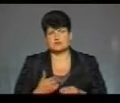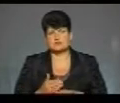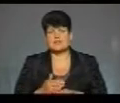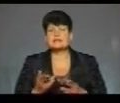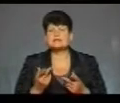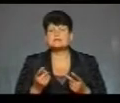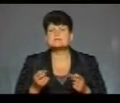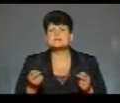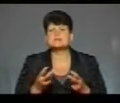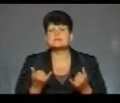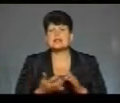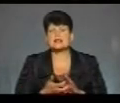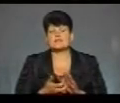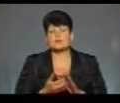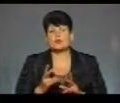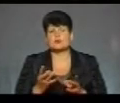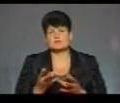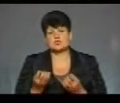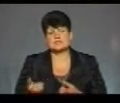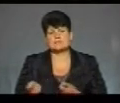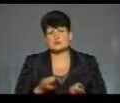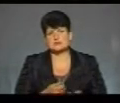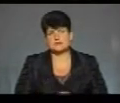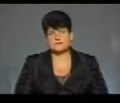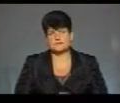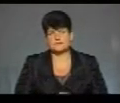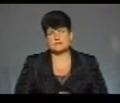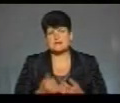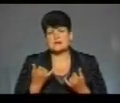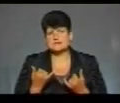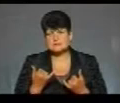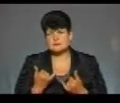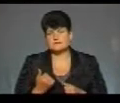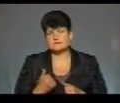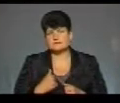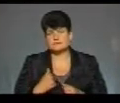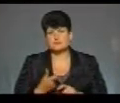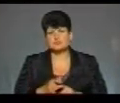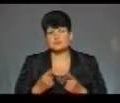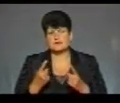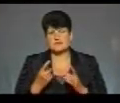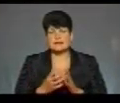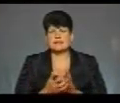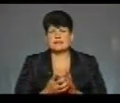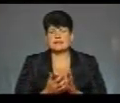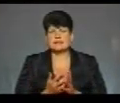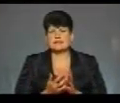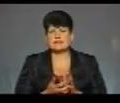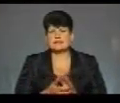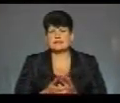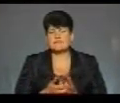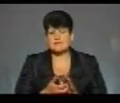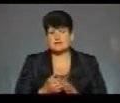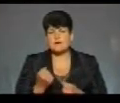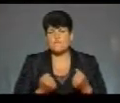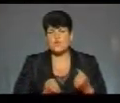фахівців зараз не вистачає, кого ви би хотіли запросити? Ну, зараз в Збройних силах дуже великий дефіцит – це водіїв,